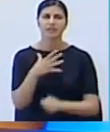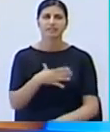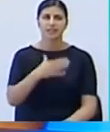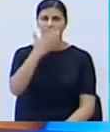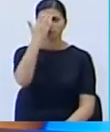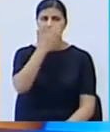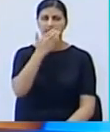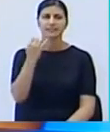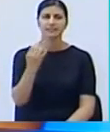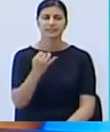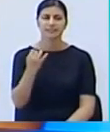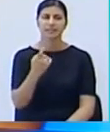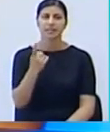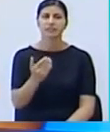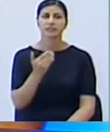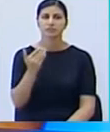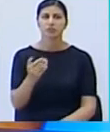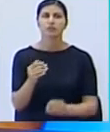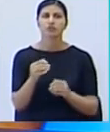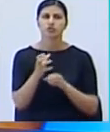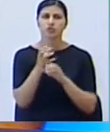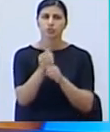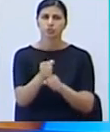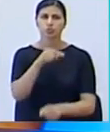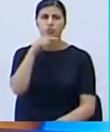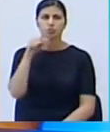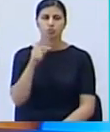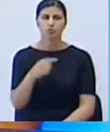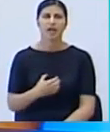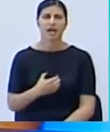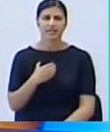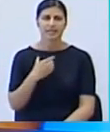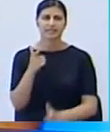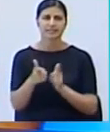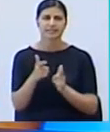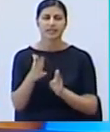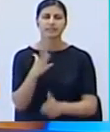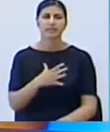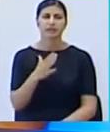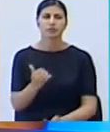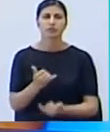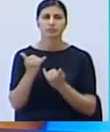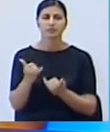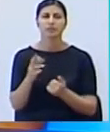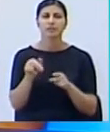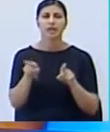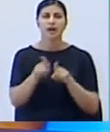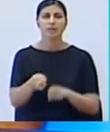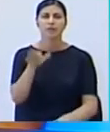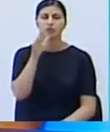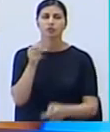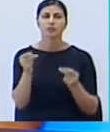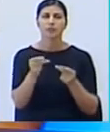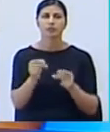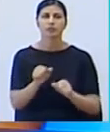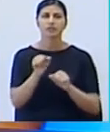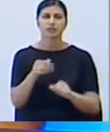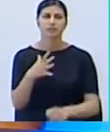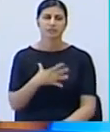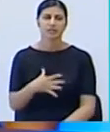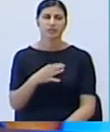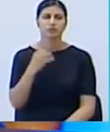ხალხის ინტერესები ერთის მხრივ შეზღუდოს რუსული აგრესია საქართველოს მიმართ და ამავე დროს პარტნიორებთან დაიცვას საქართველოს